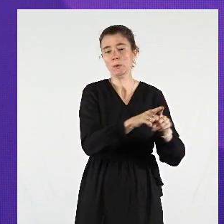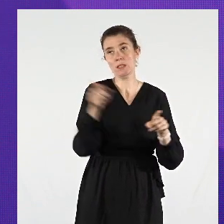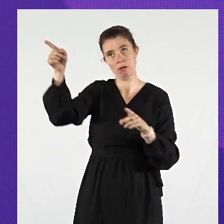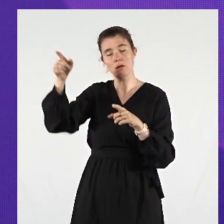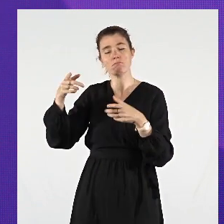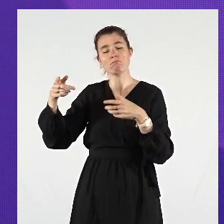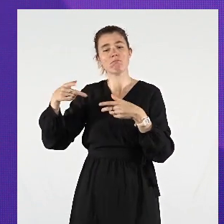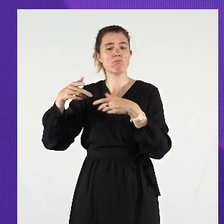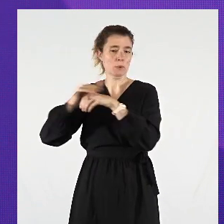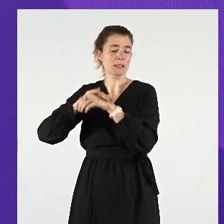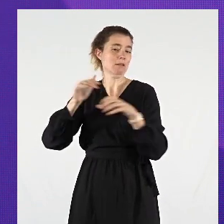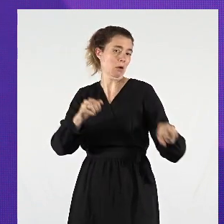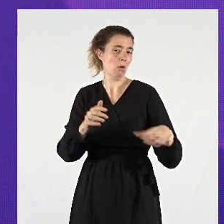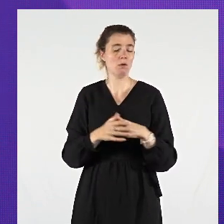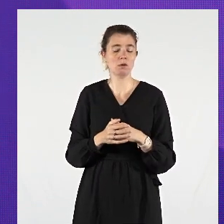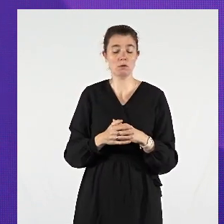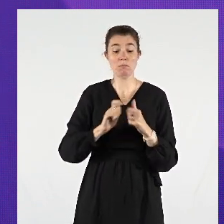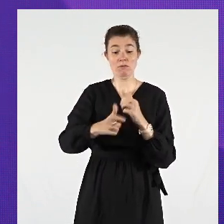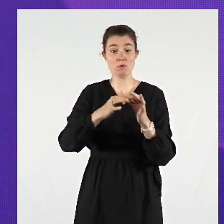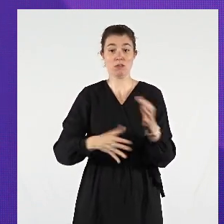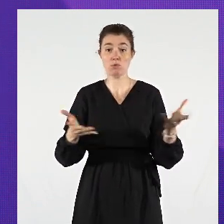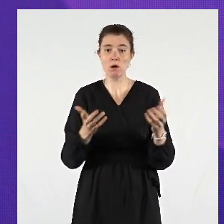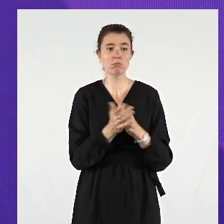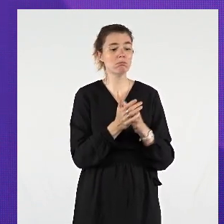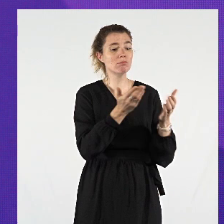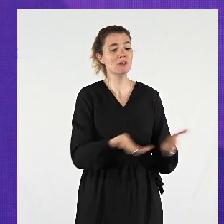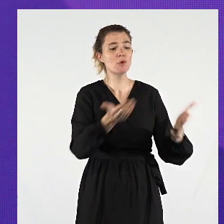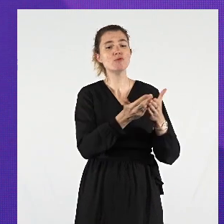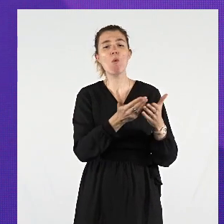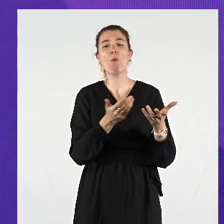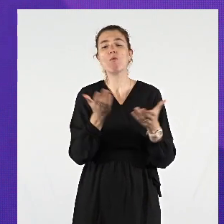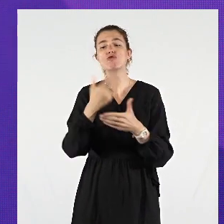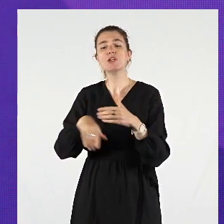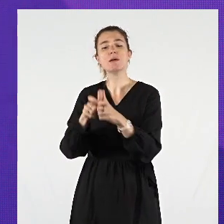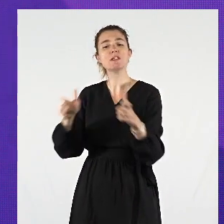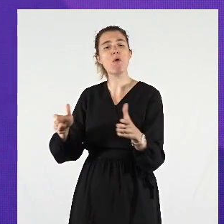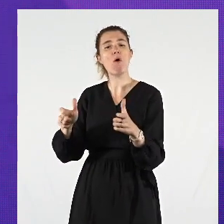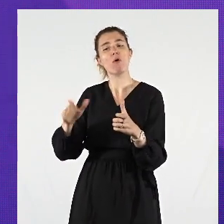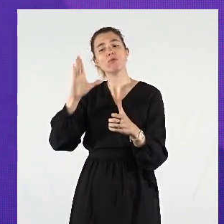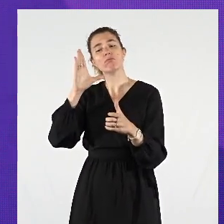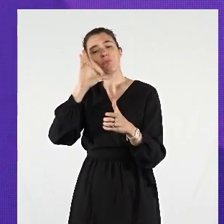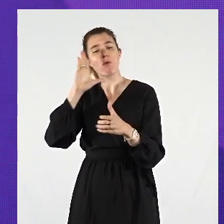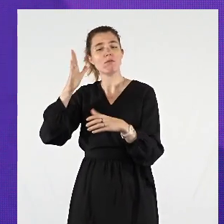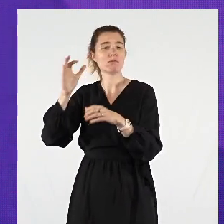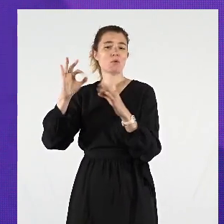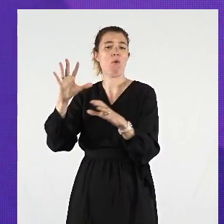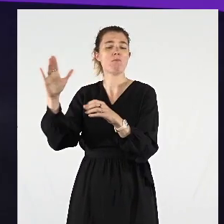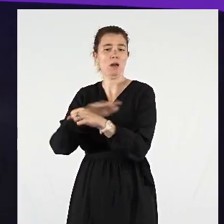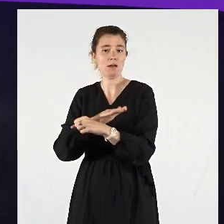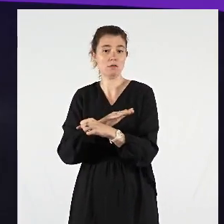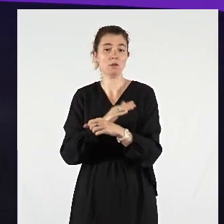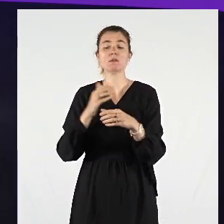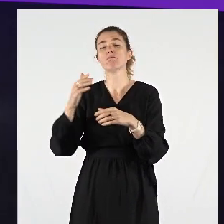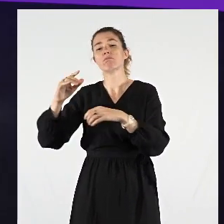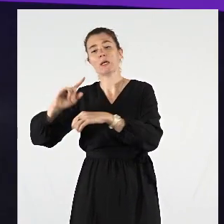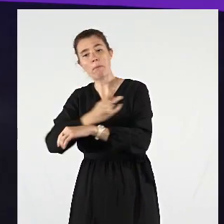une conséquence, c'est que du coup, les situations qui sont dans des établissements d'hébergement à temps plein, dans le secteur du handicap ou dans les EHPAD, sont